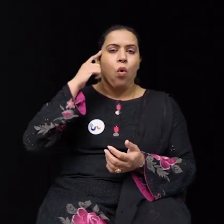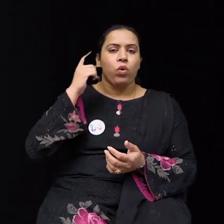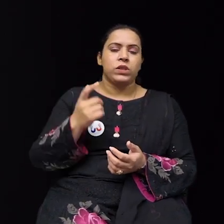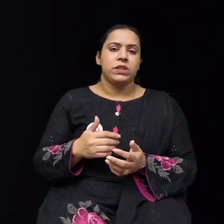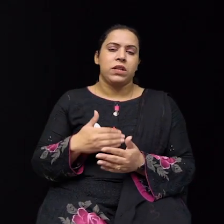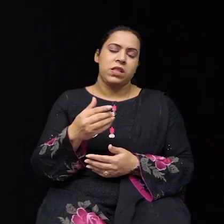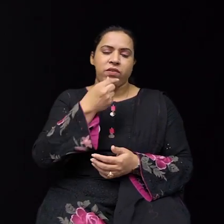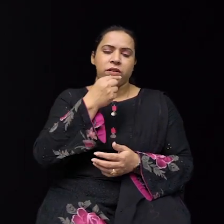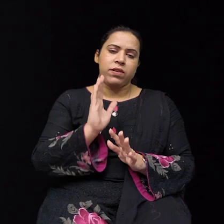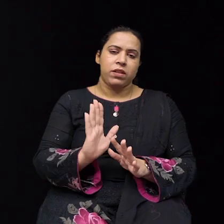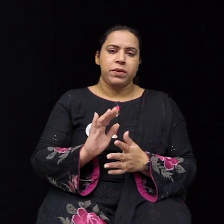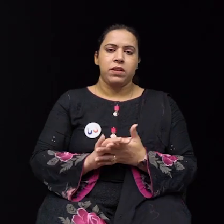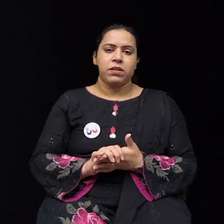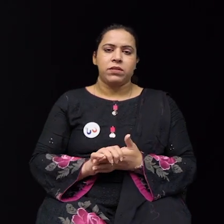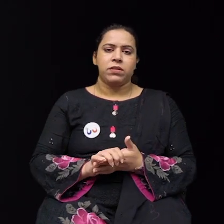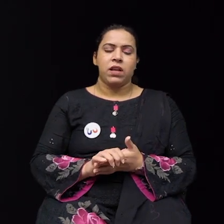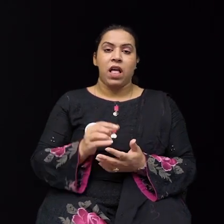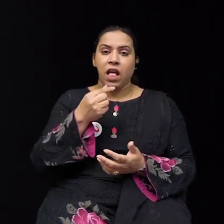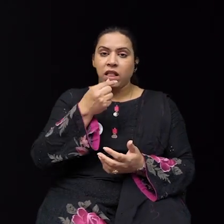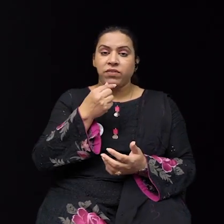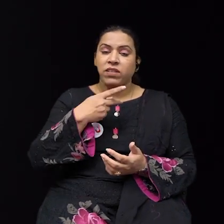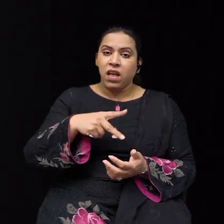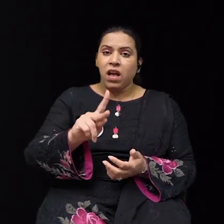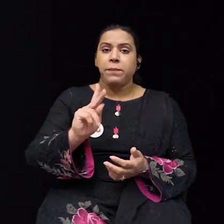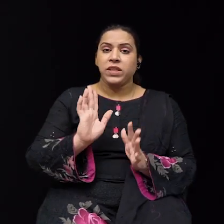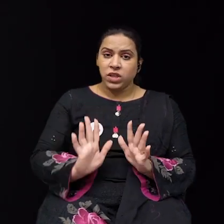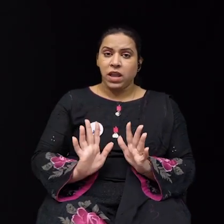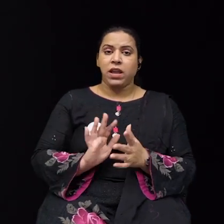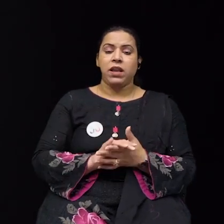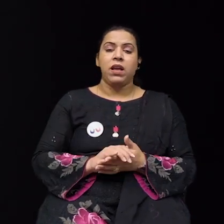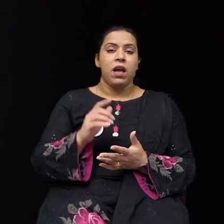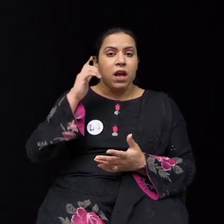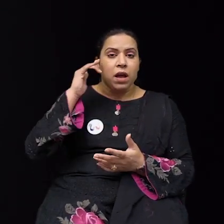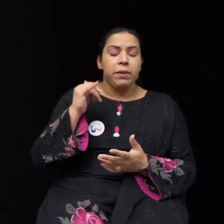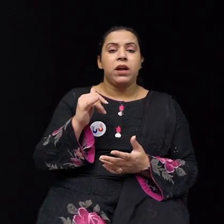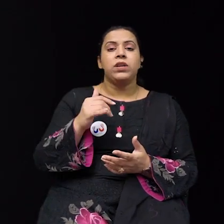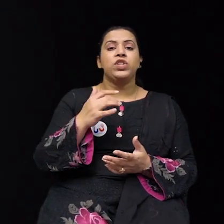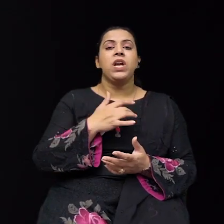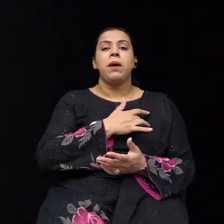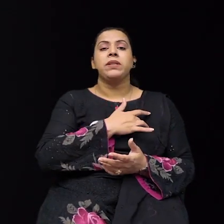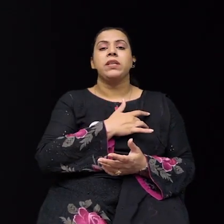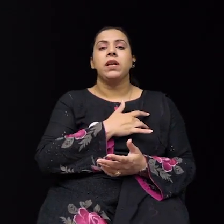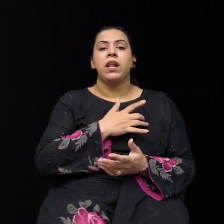ضرورت ہے. ہو سکتا ہے کہ صرف ادویات کی ضرورت ہو. ادویات ہمیشہ رہیں گی، بے شک اگر